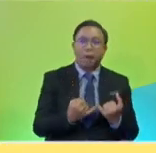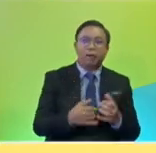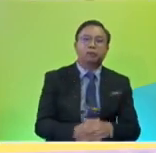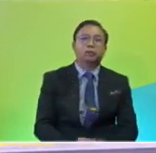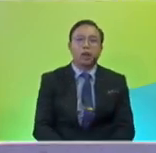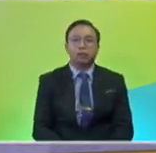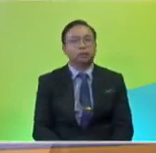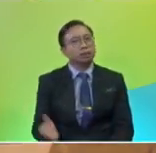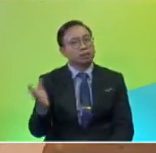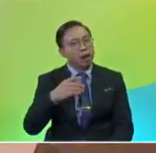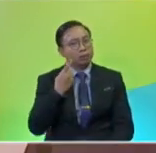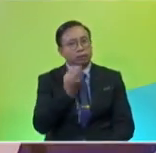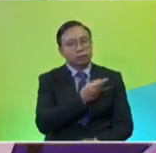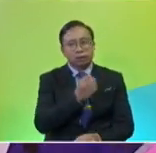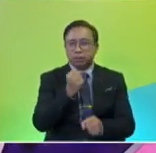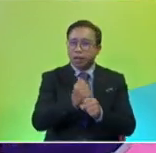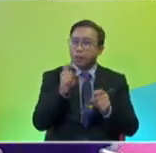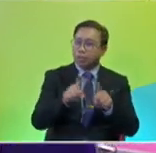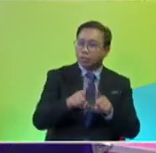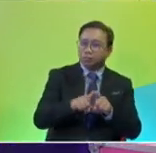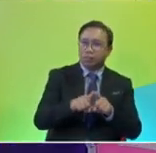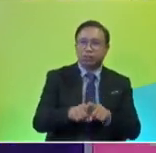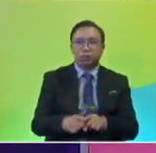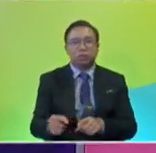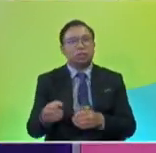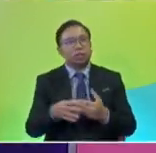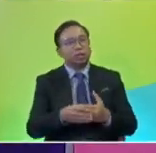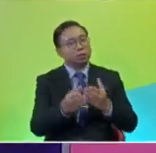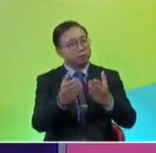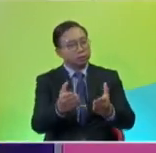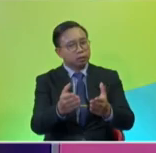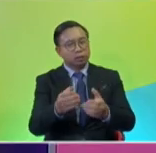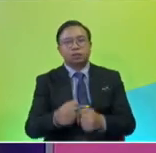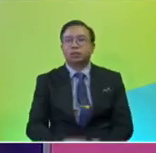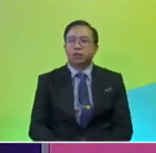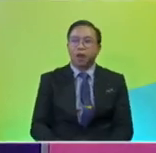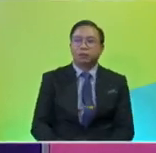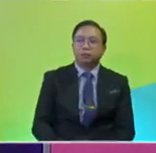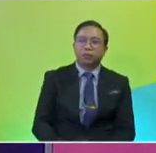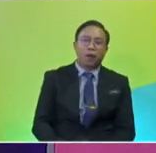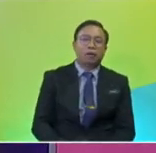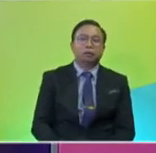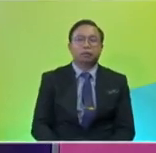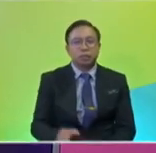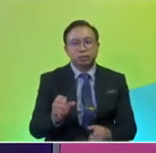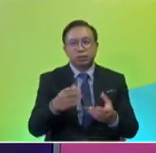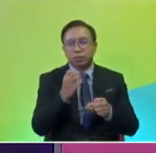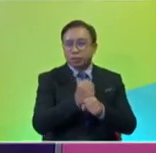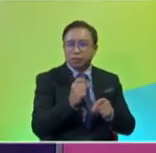hubungan. Mari kita bekerjasama, hulur tangan meringankan beban, buat